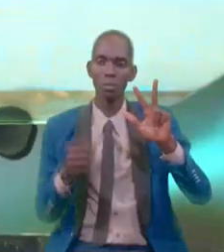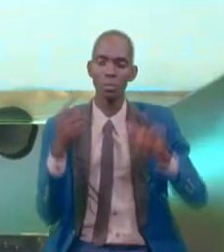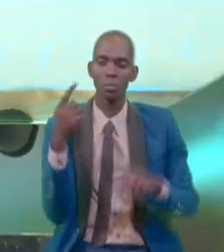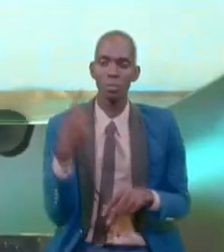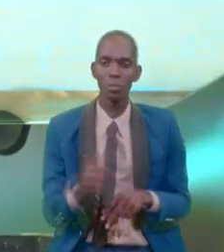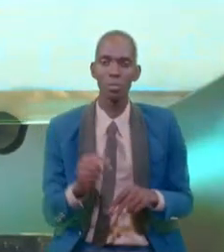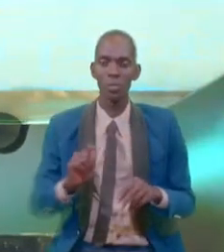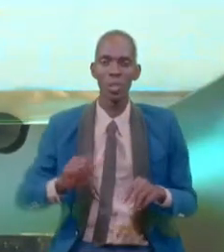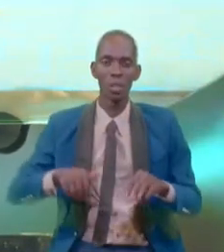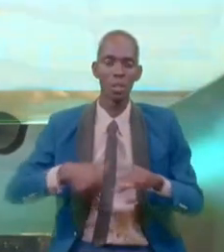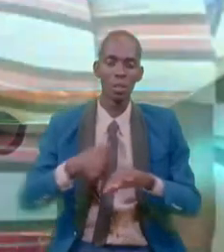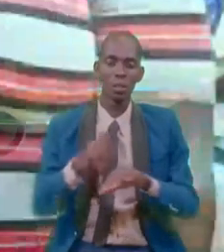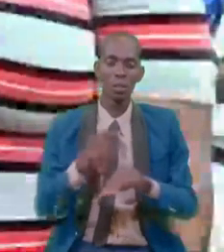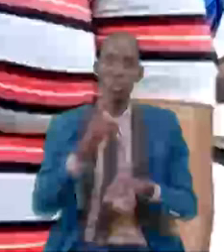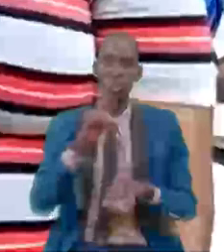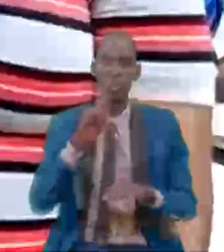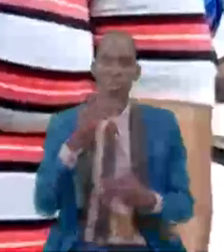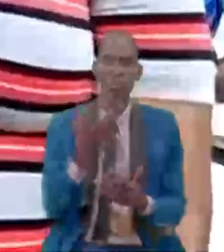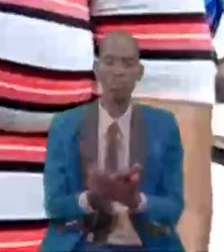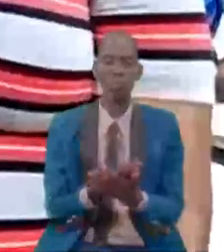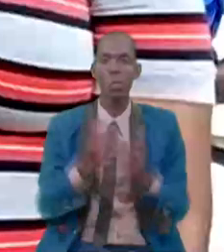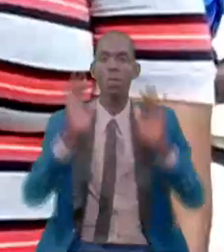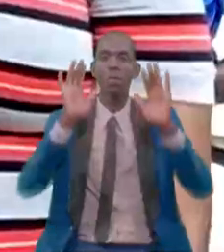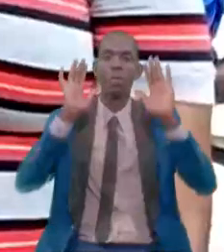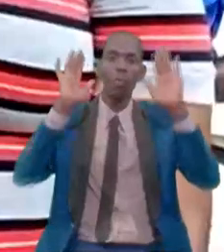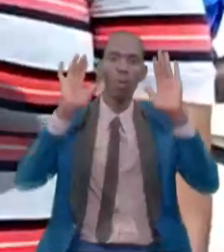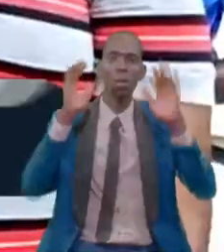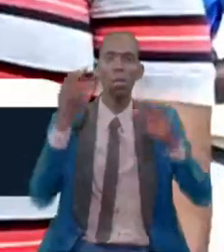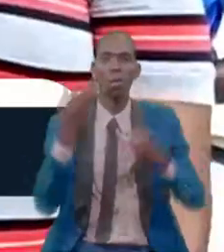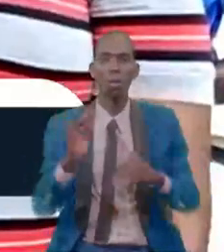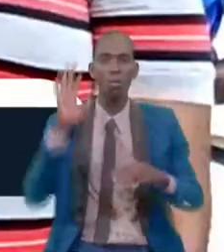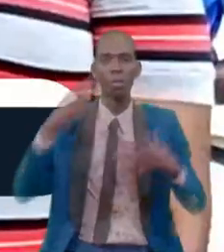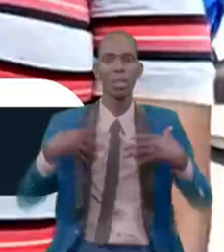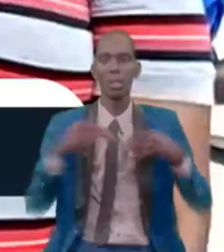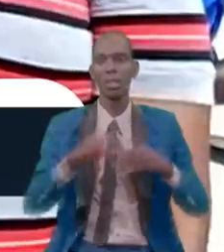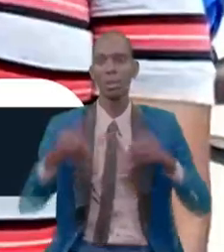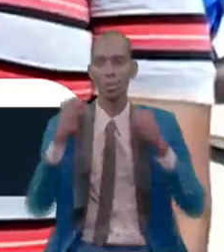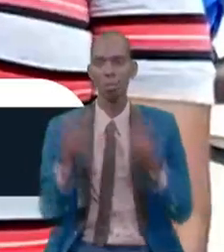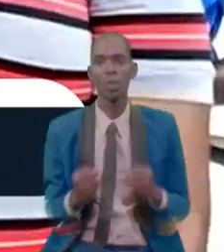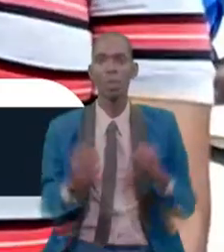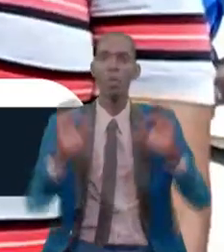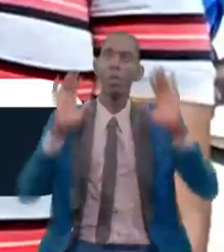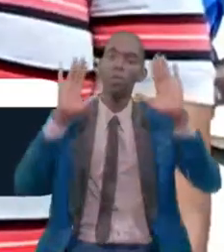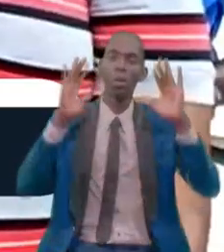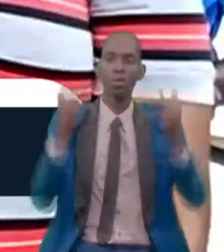les merveilles confirmées de sa puissance de guérison. Les merveilles ce soir,